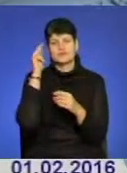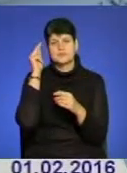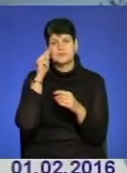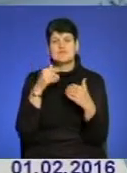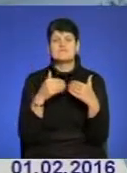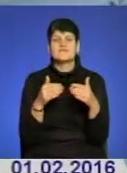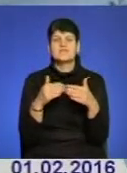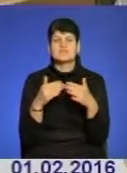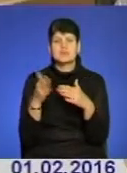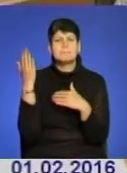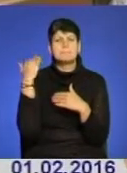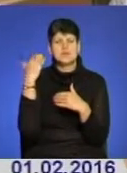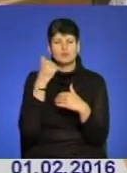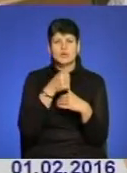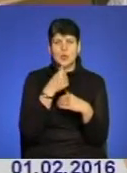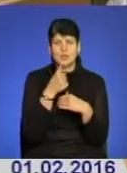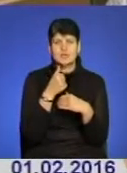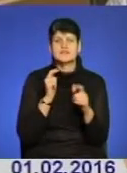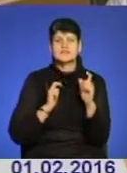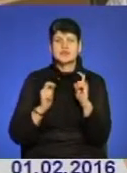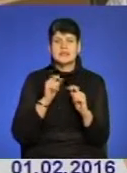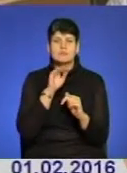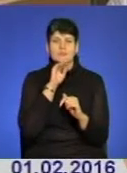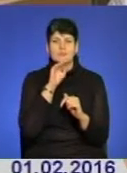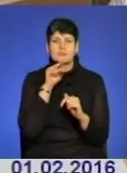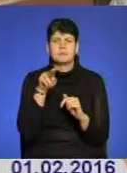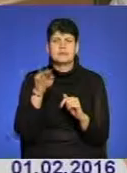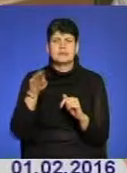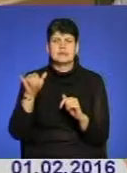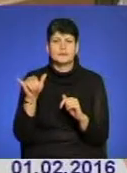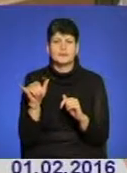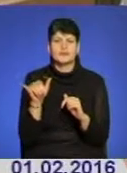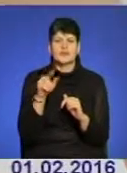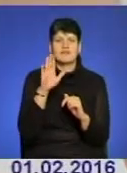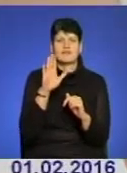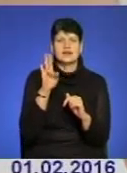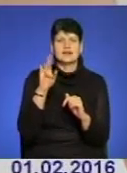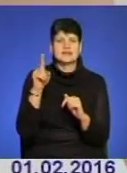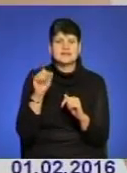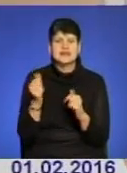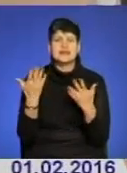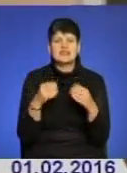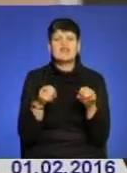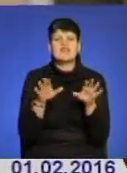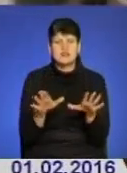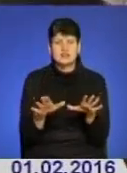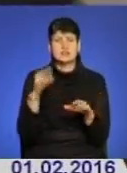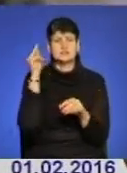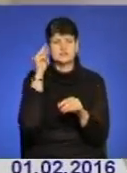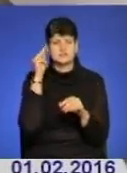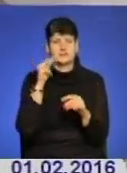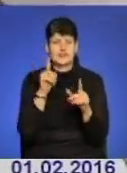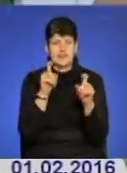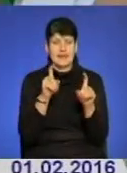Випускники минулих років, студенти професійно-технічних закладів та ВНЗ, які вирішили в цьому році пройти